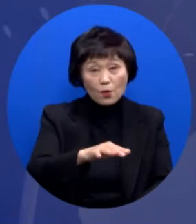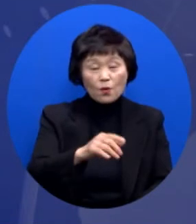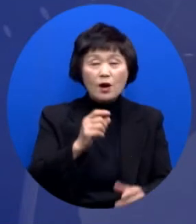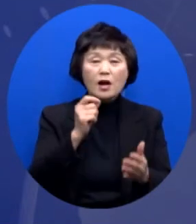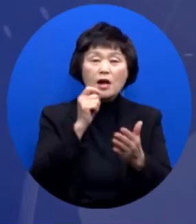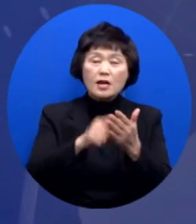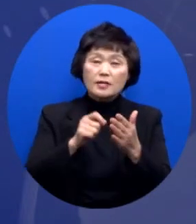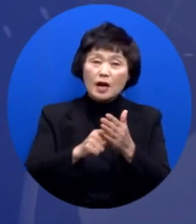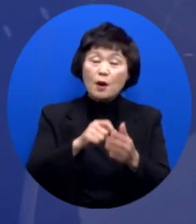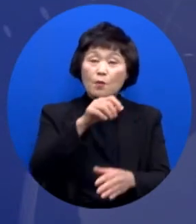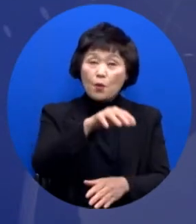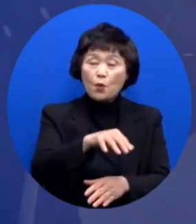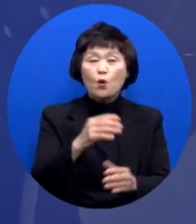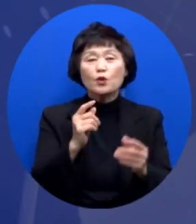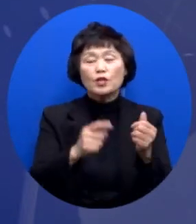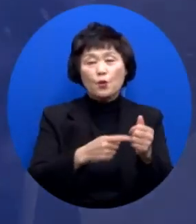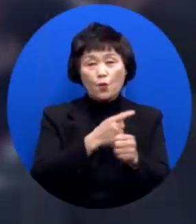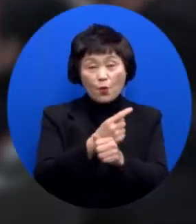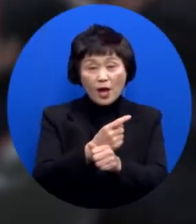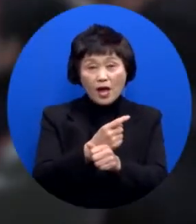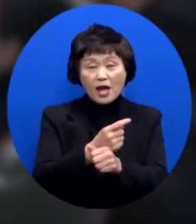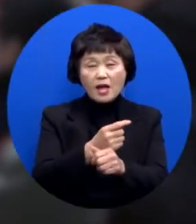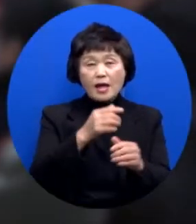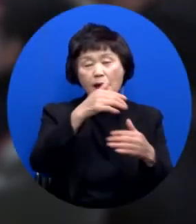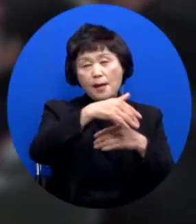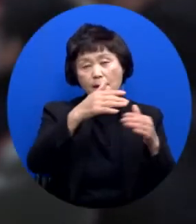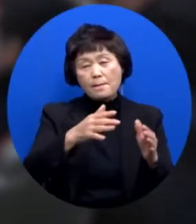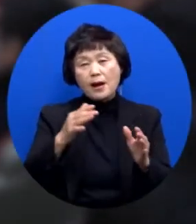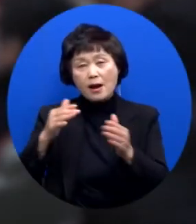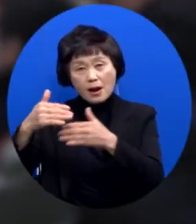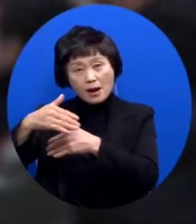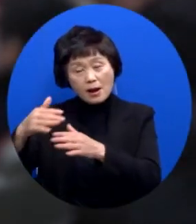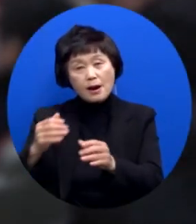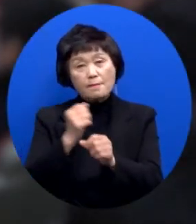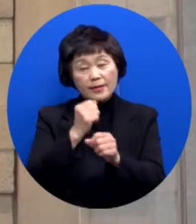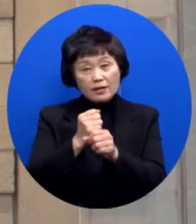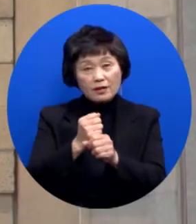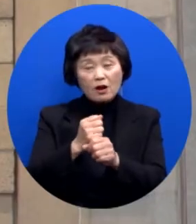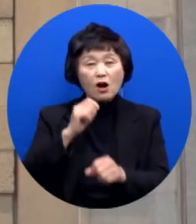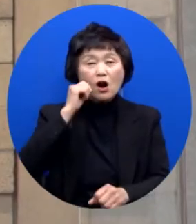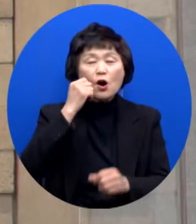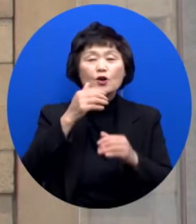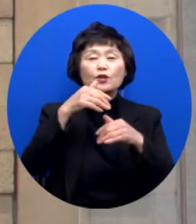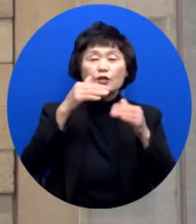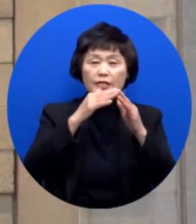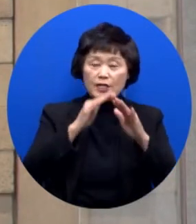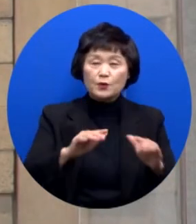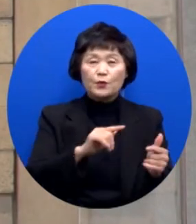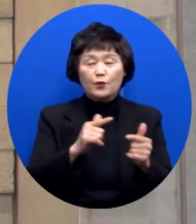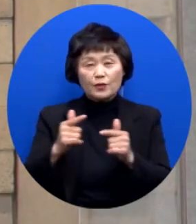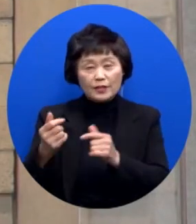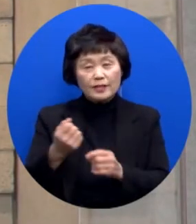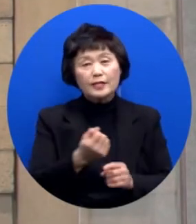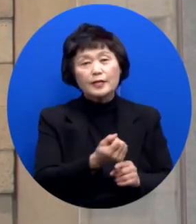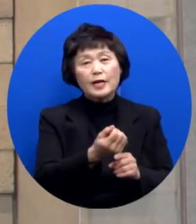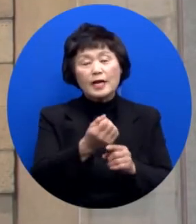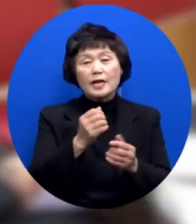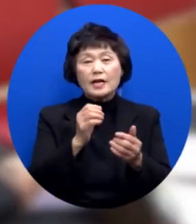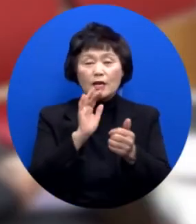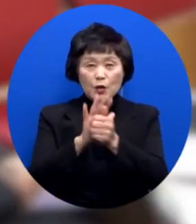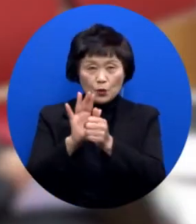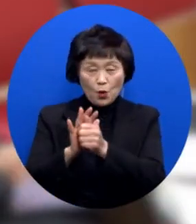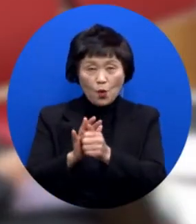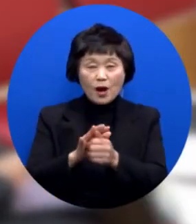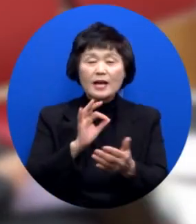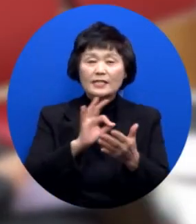겁니다 해당 공간은 당장 거주할 곳이 없는 소외 이웃에게 제공할 예정입니다 지난주 이사를 앞둔 1